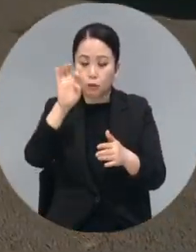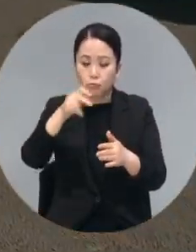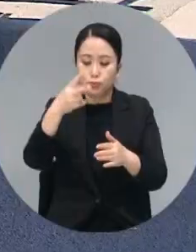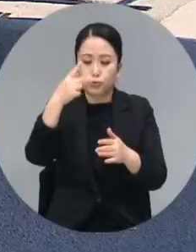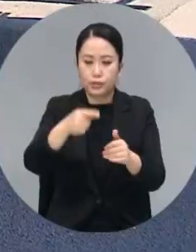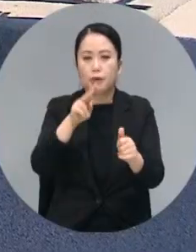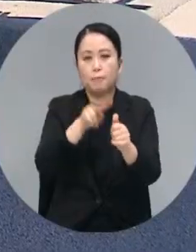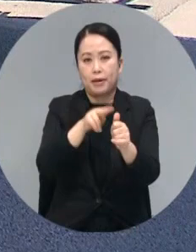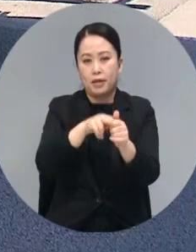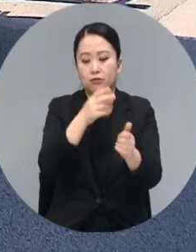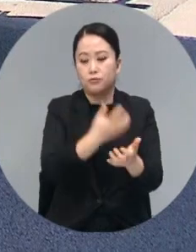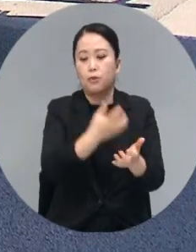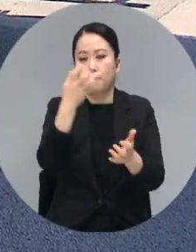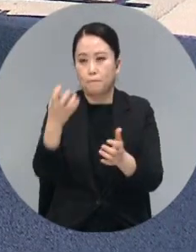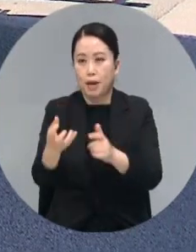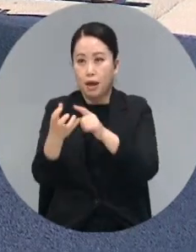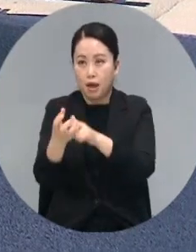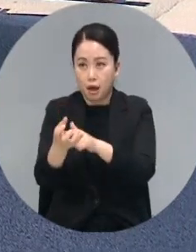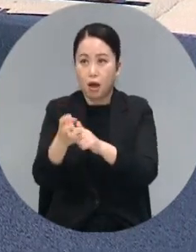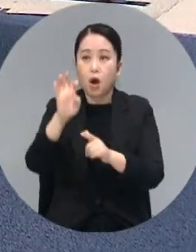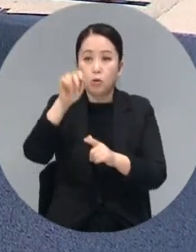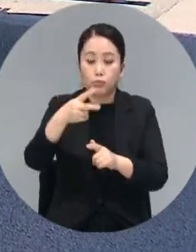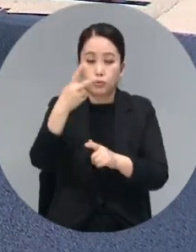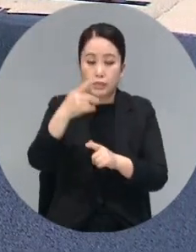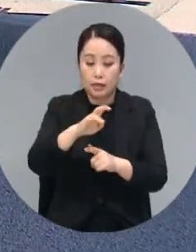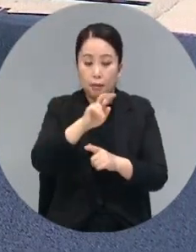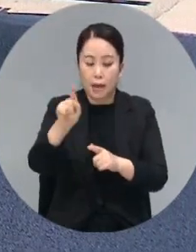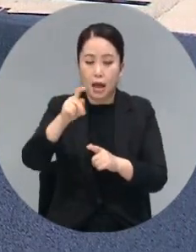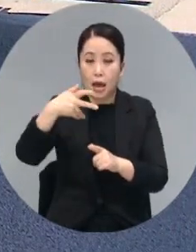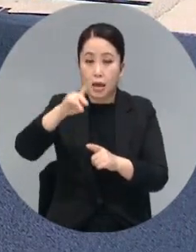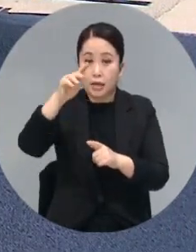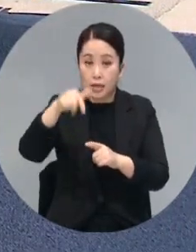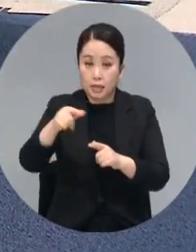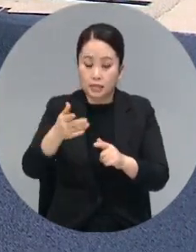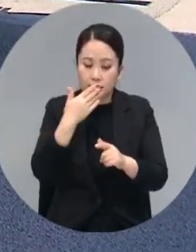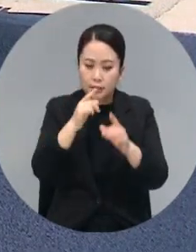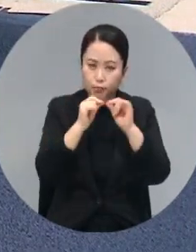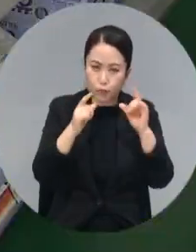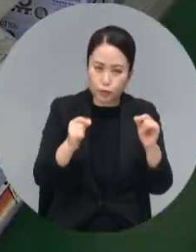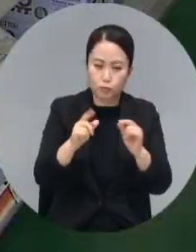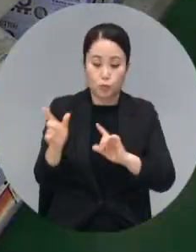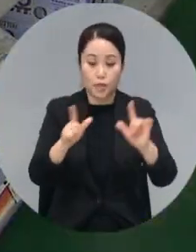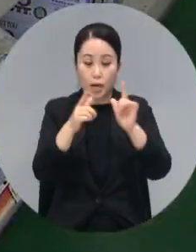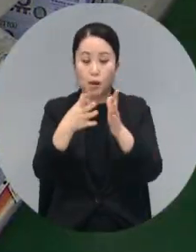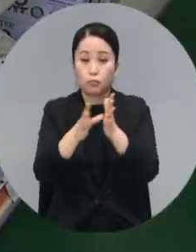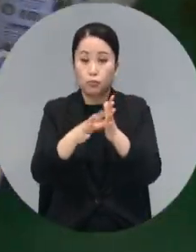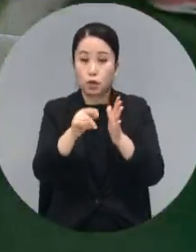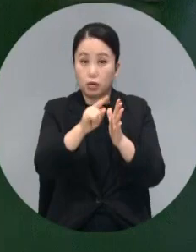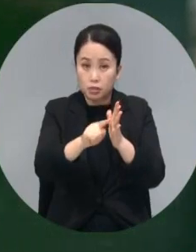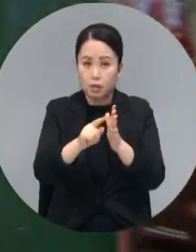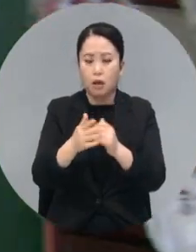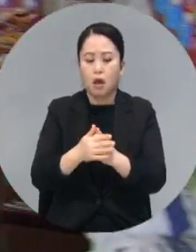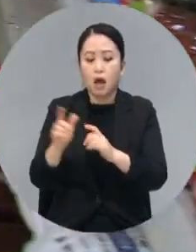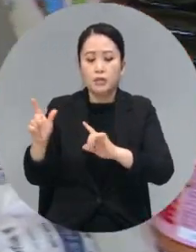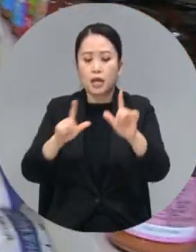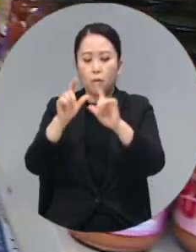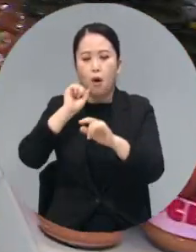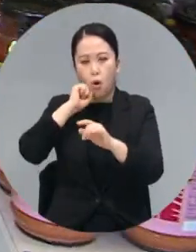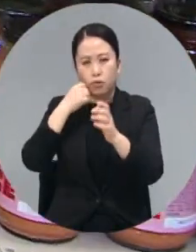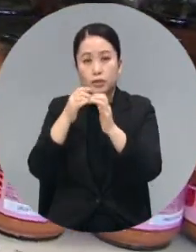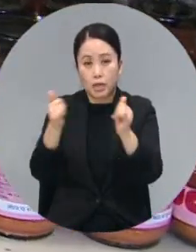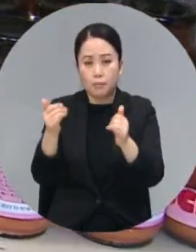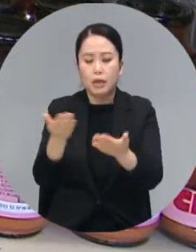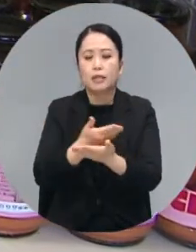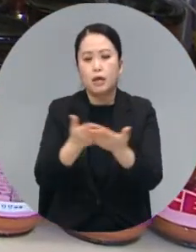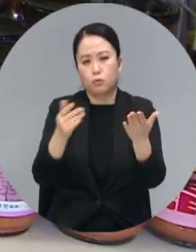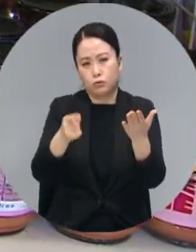푸드마켓으로 옮겨집니다. 푸드마켓은 식품이나 생활용품 등을 결식 위기에 놓인 저소득층에게 나누어주는 기부 나눔